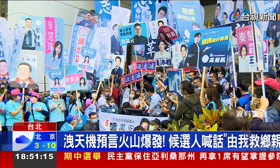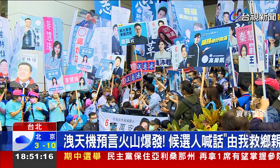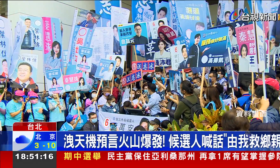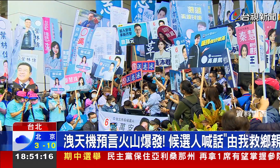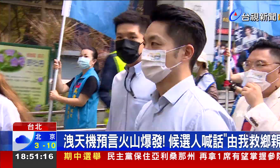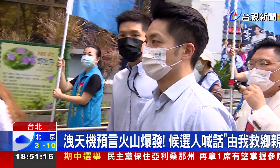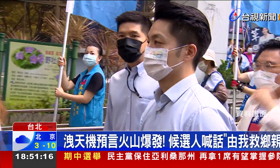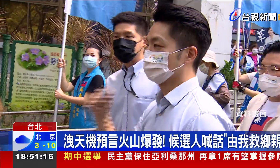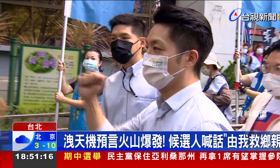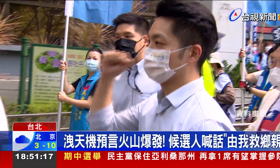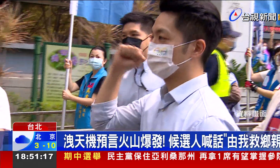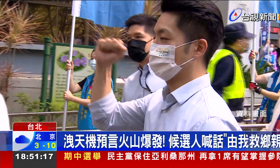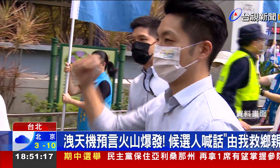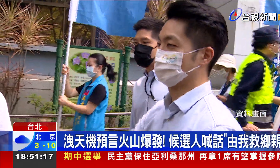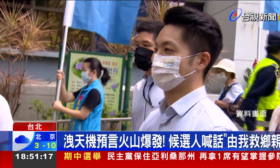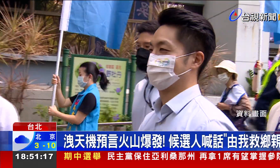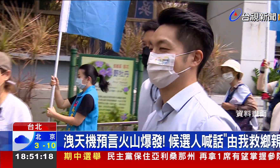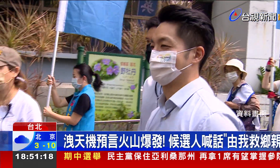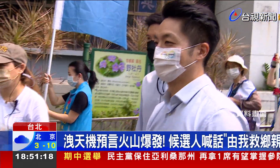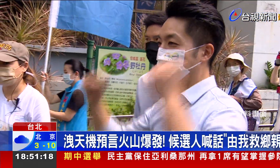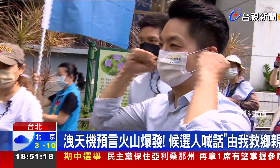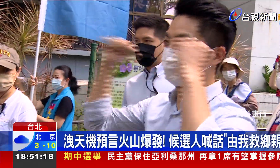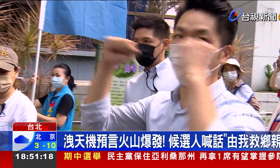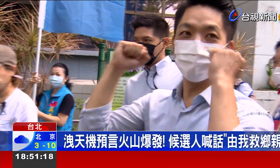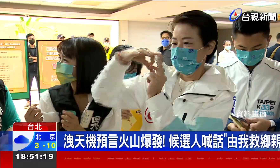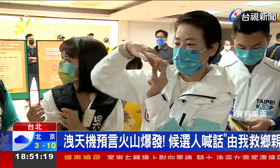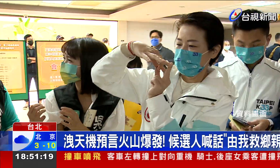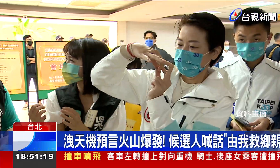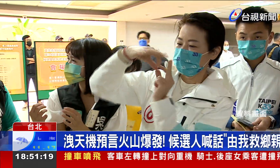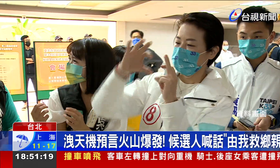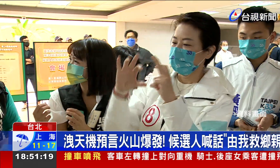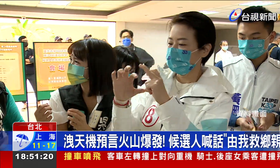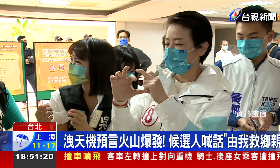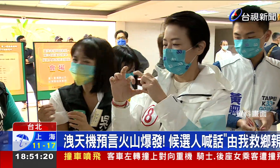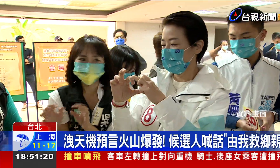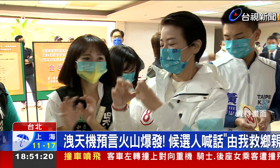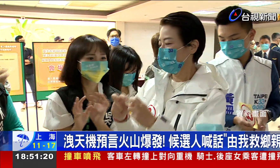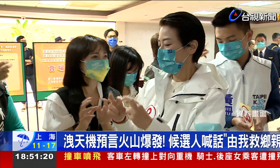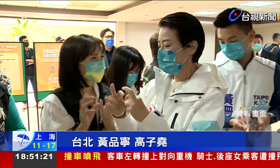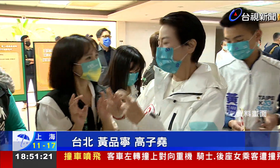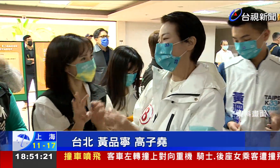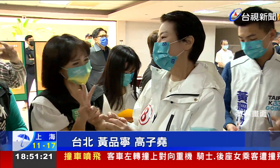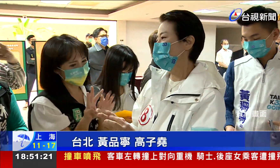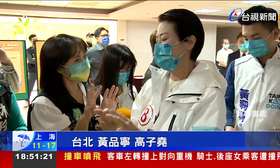了天机。北市政见会候选人为了博版面抢票，各出奇招。这环高教台报道。